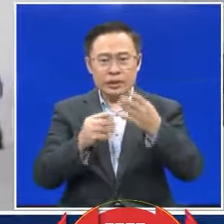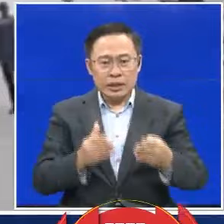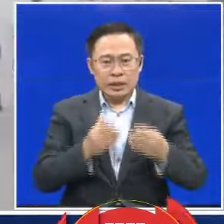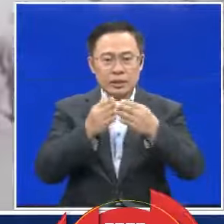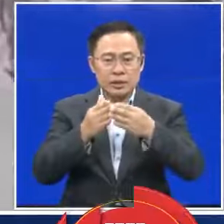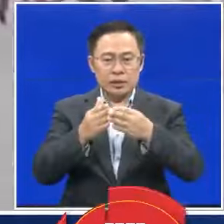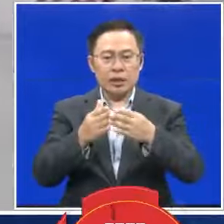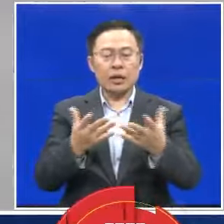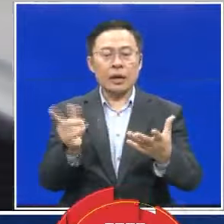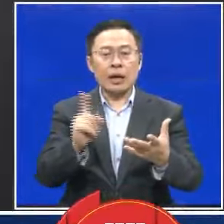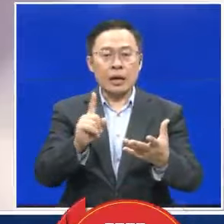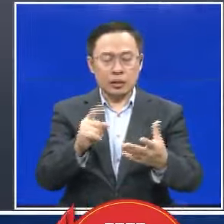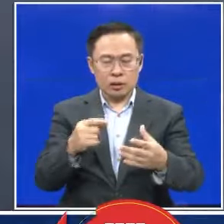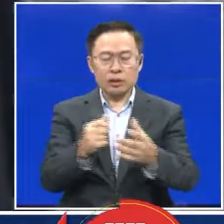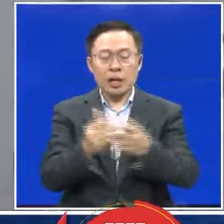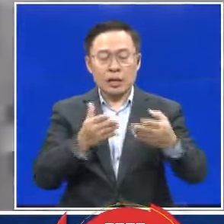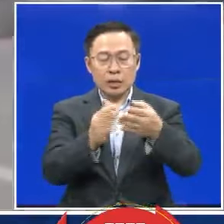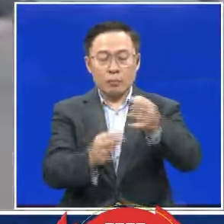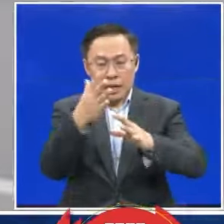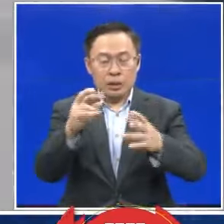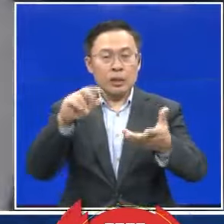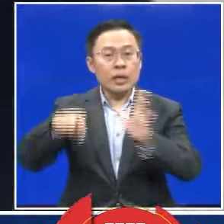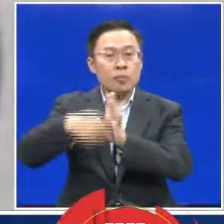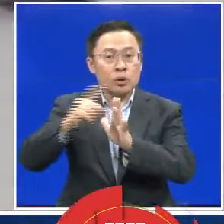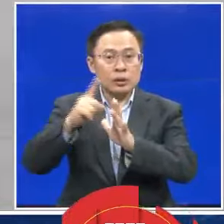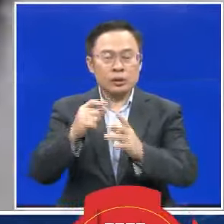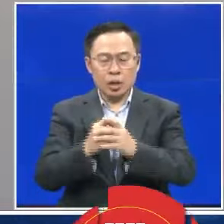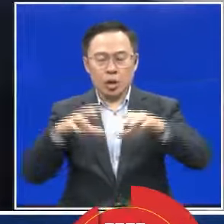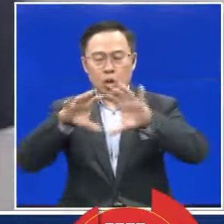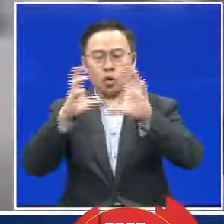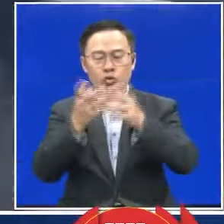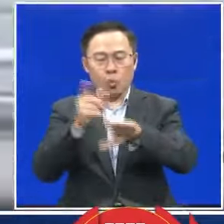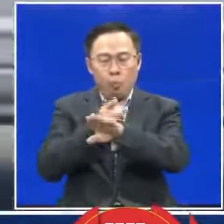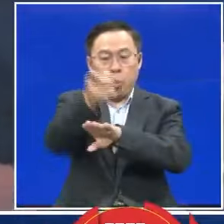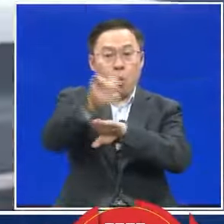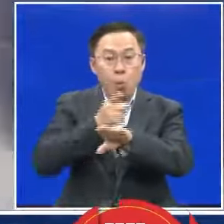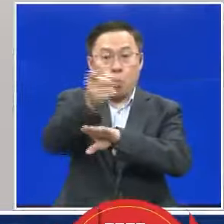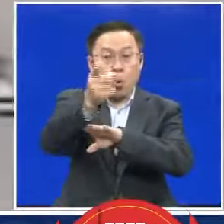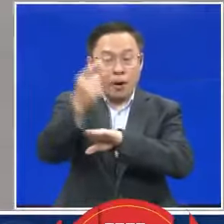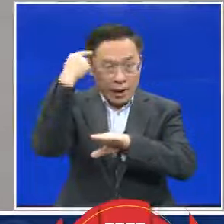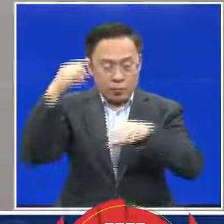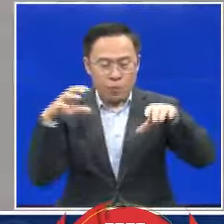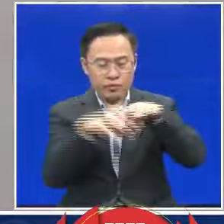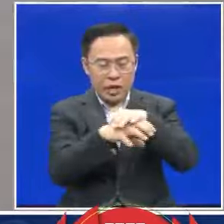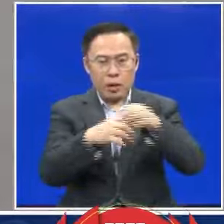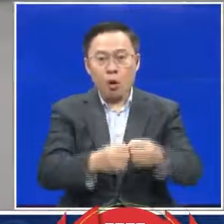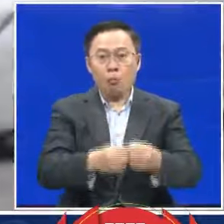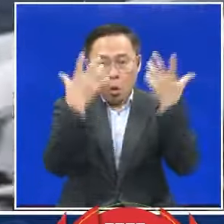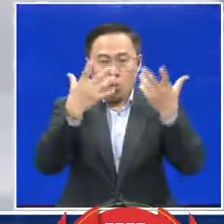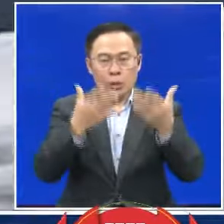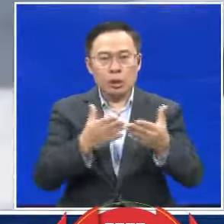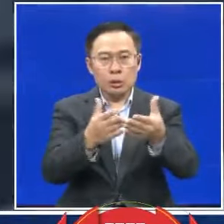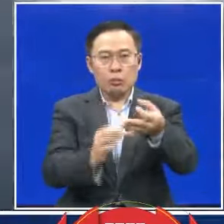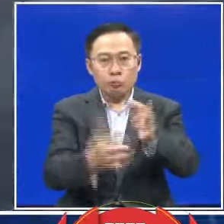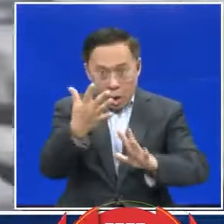หรือเกิดที่ของแล้วกมธ.เองเนี่ยนะฮะกมธ.ทหารเองก็บอกว่าอยากจะได้ข้อมูลด้วยแต่ไม่ต้องกังวลไปทำงานร่ว